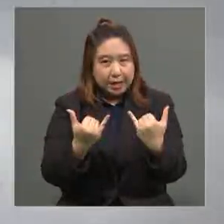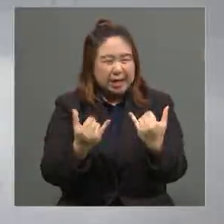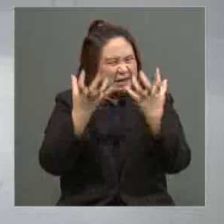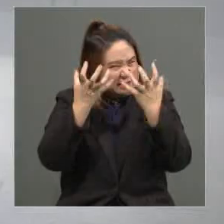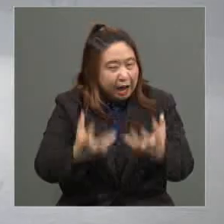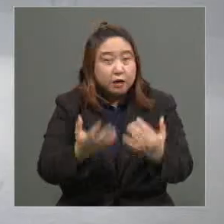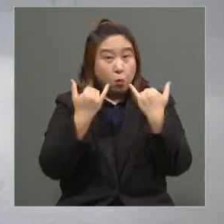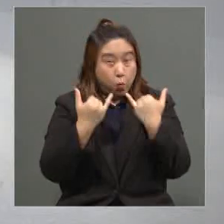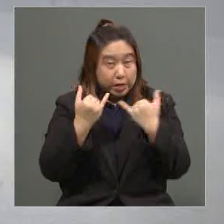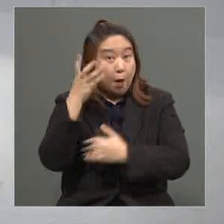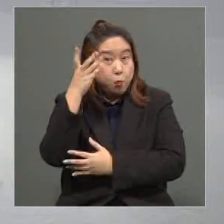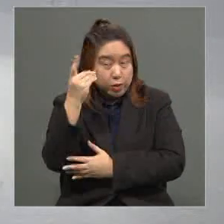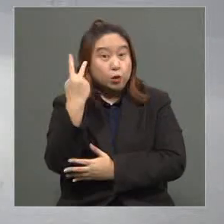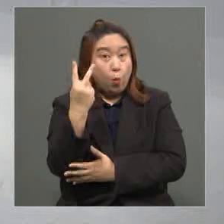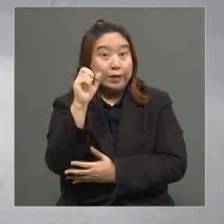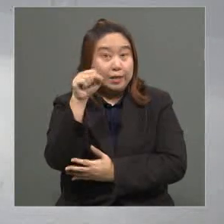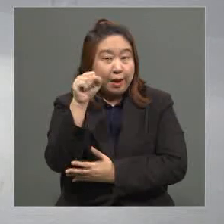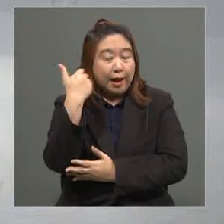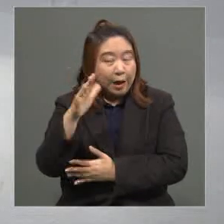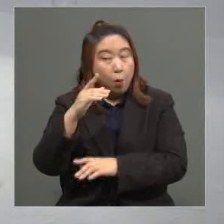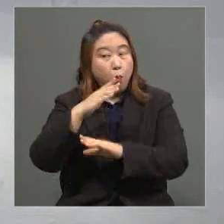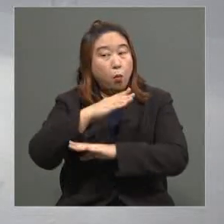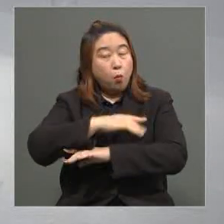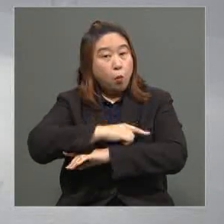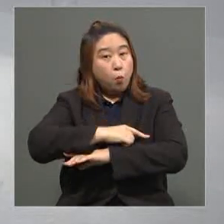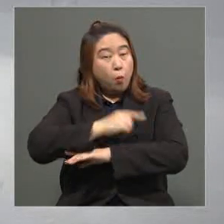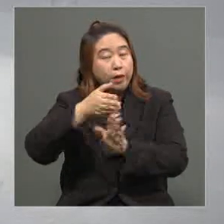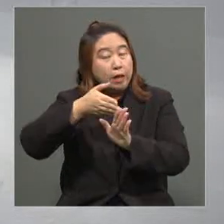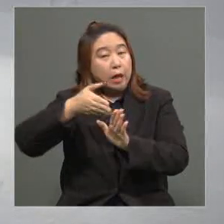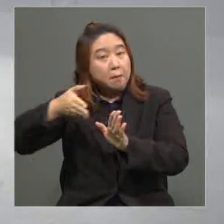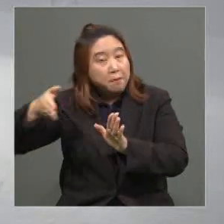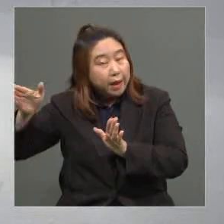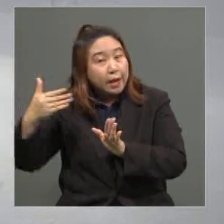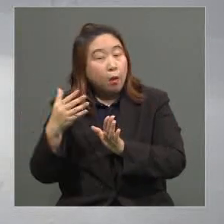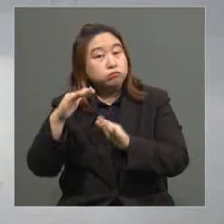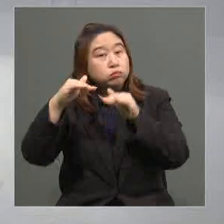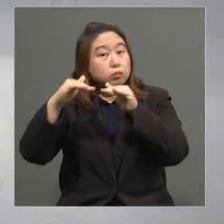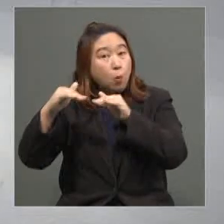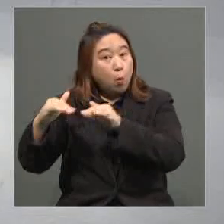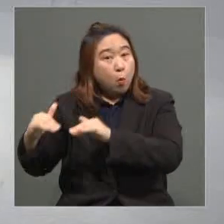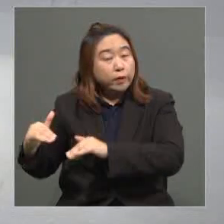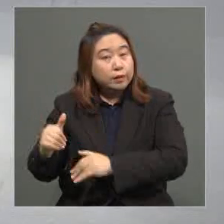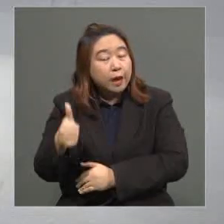คร